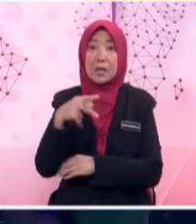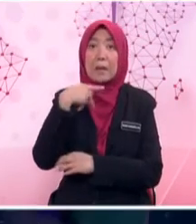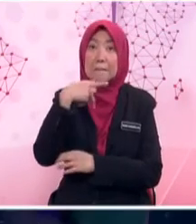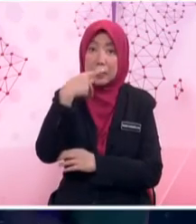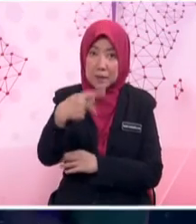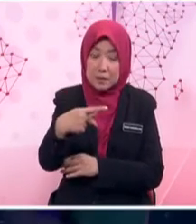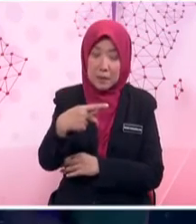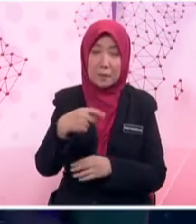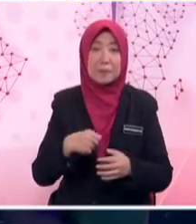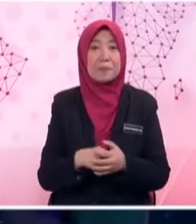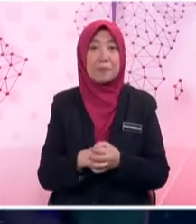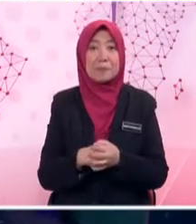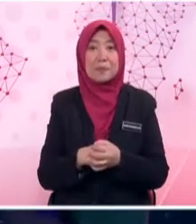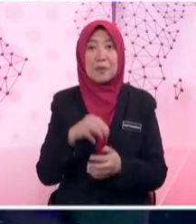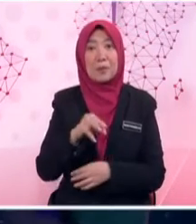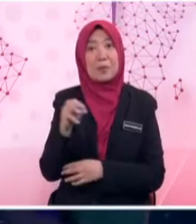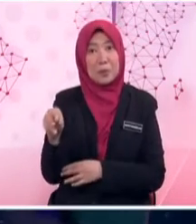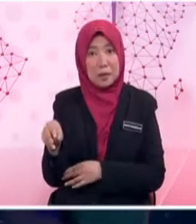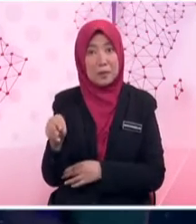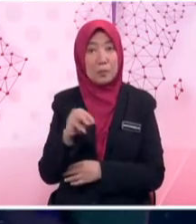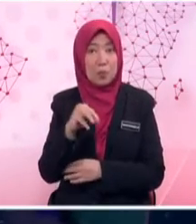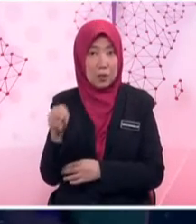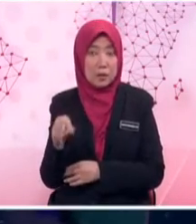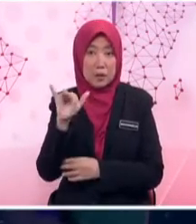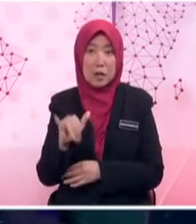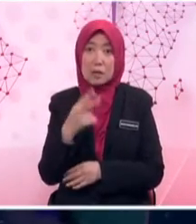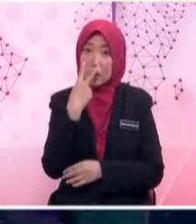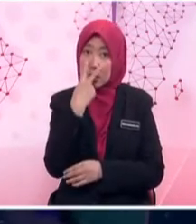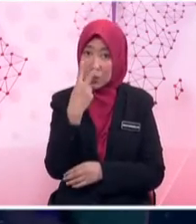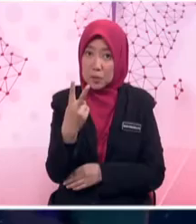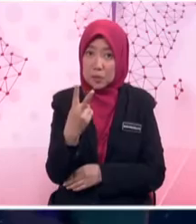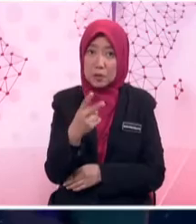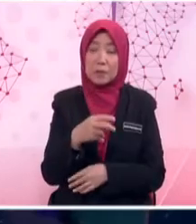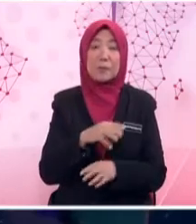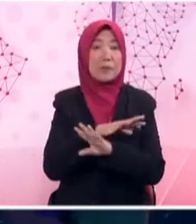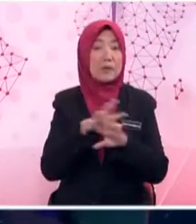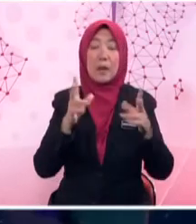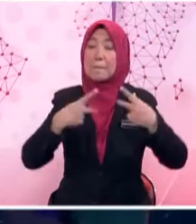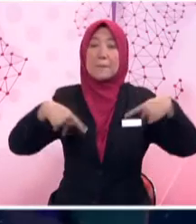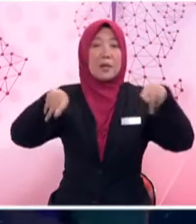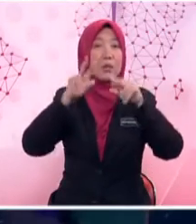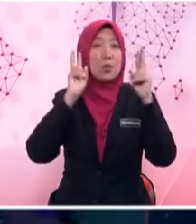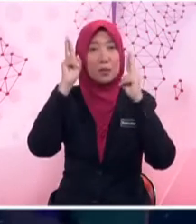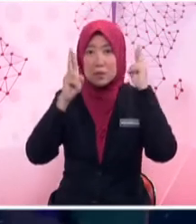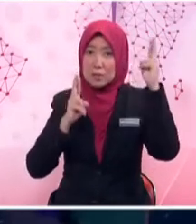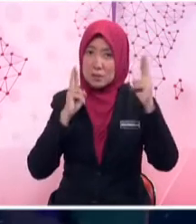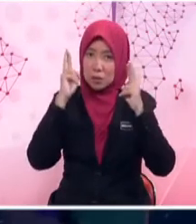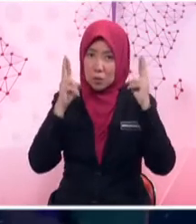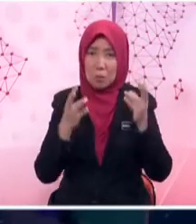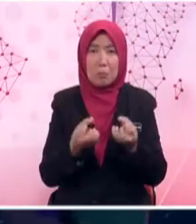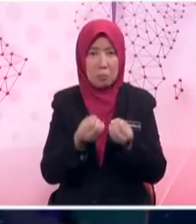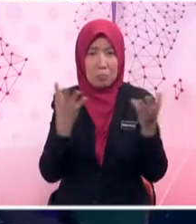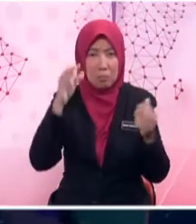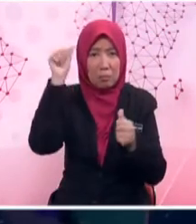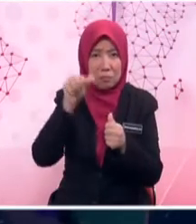Adik-adik, murid-murid di yang menonton ni tak perlu risau, ya. Terlalu banyak sangat fakta, kan? Tak